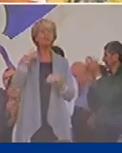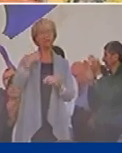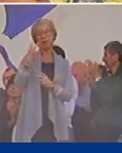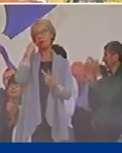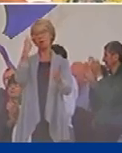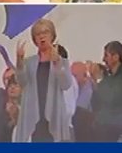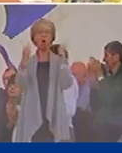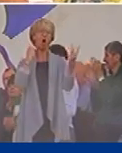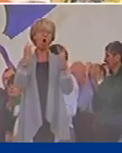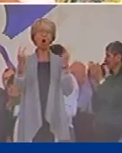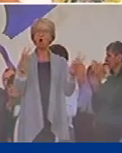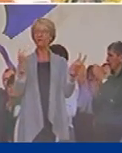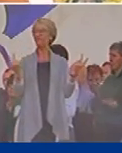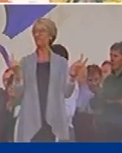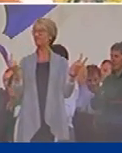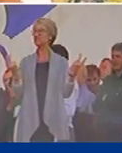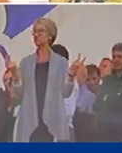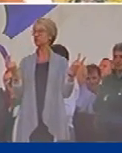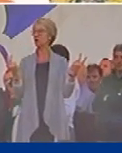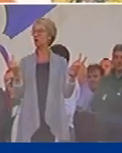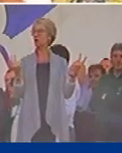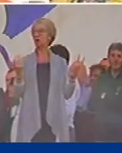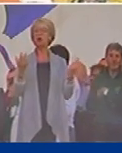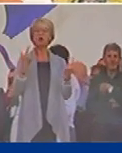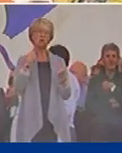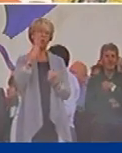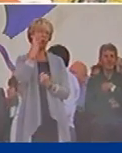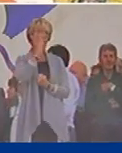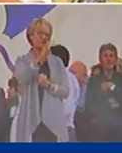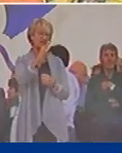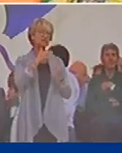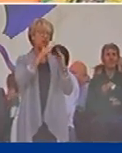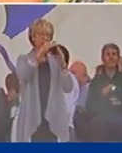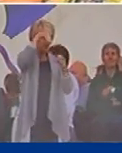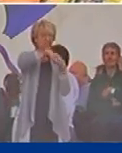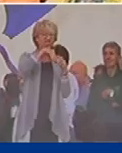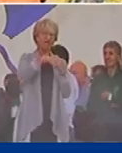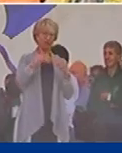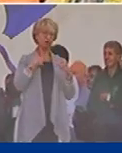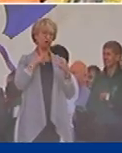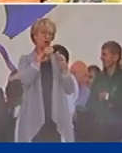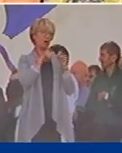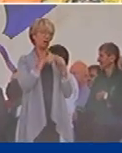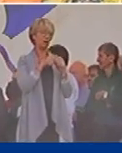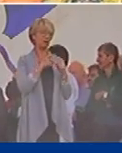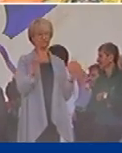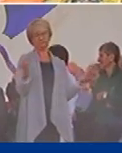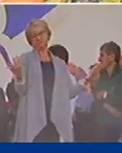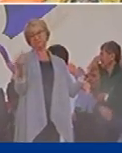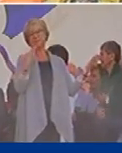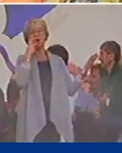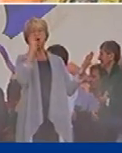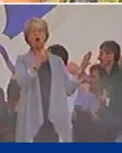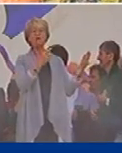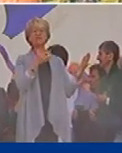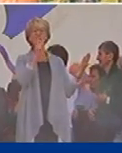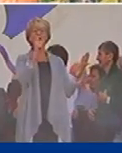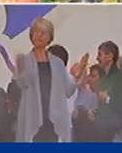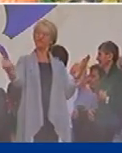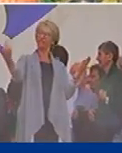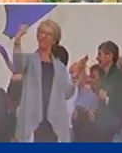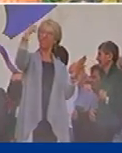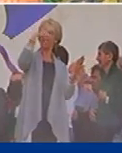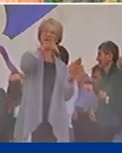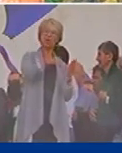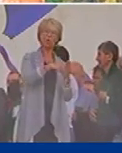visti, li abbiamo avuti anche in casa nostra di fenomeni che sono venuti